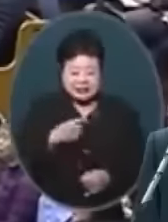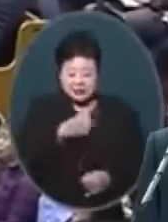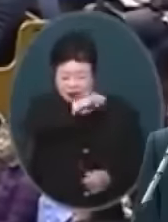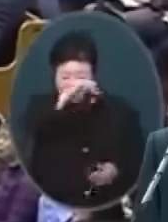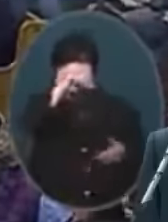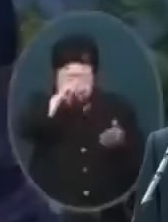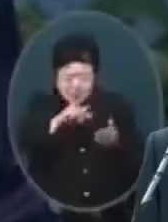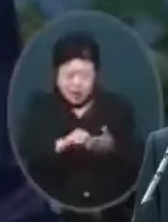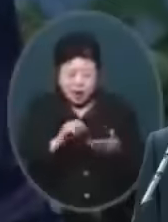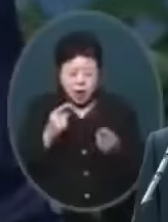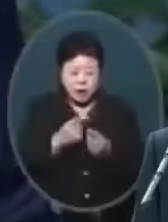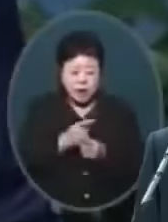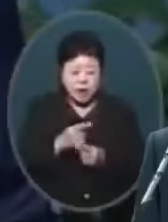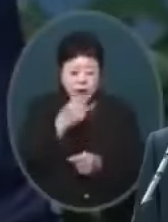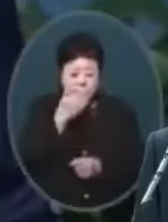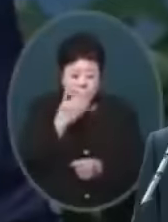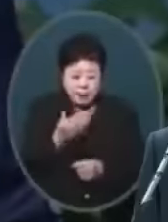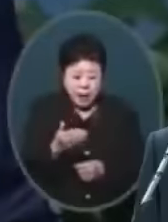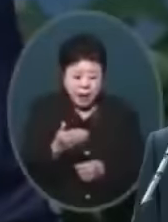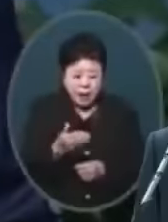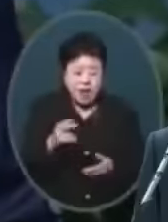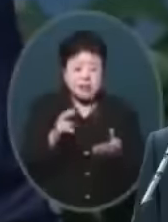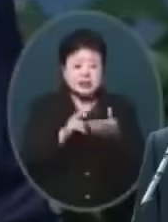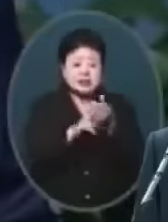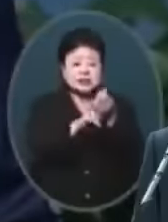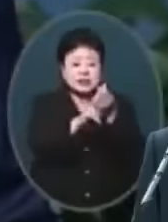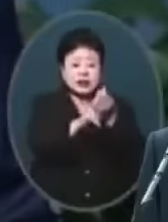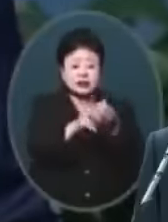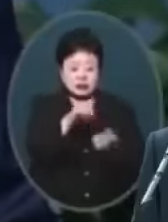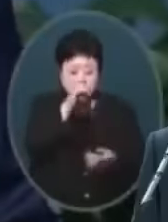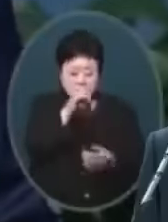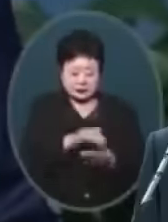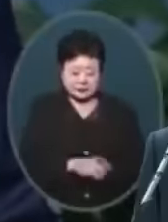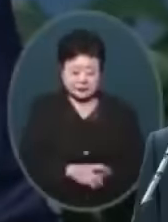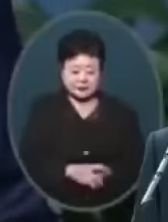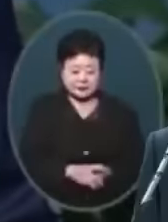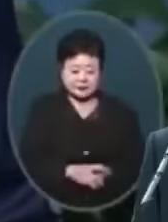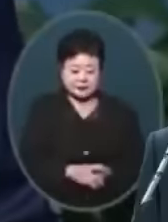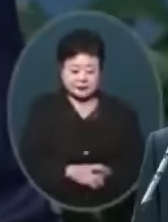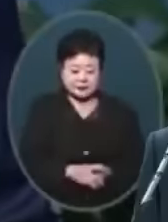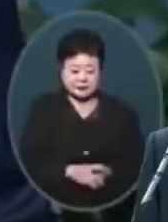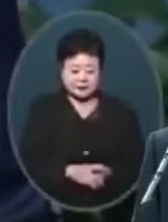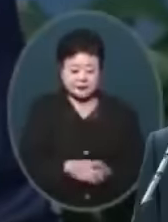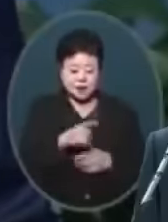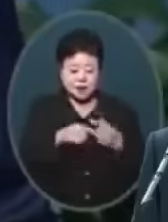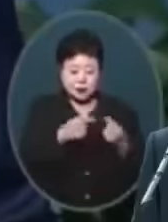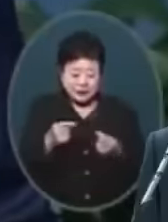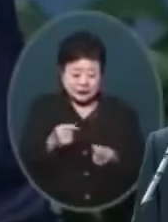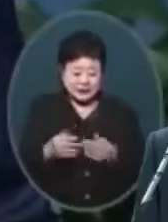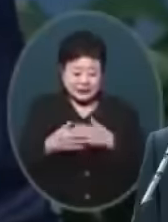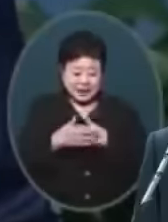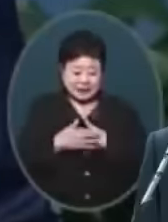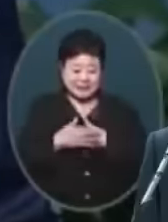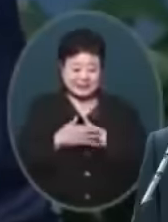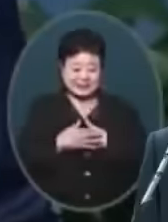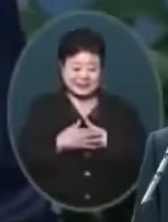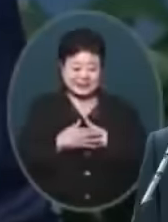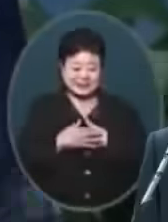인생을 변화시킬 수 있는 기적이 여기에 일어나는 것입니다. 한번 따라 마십시오. 나는